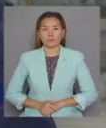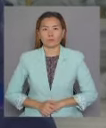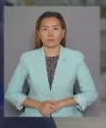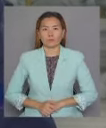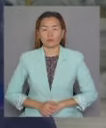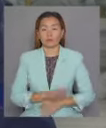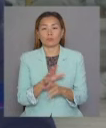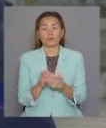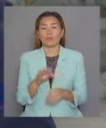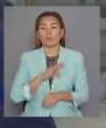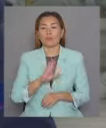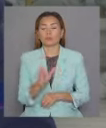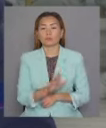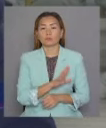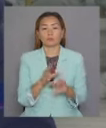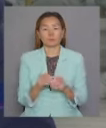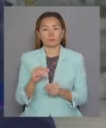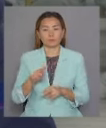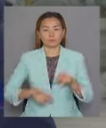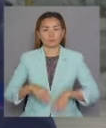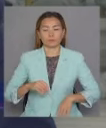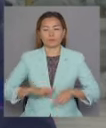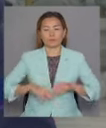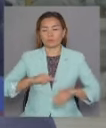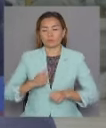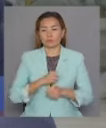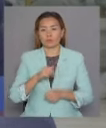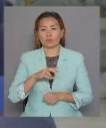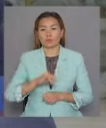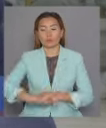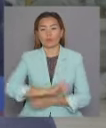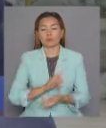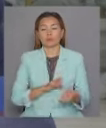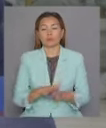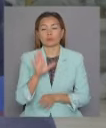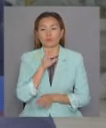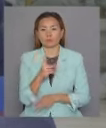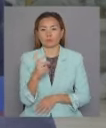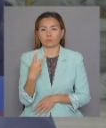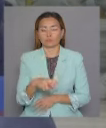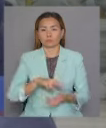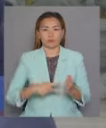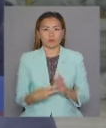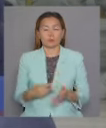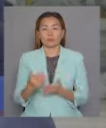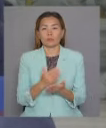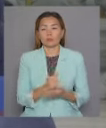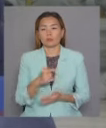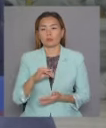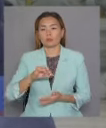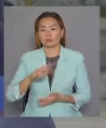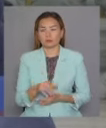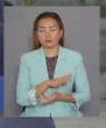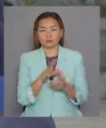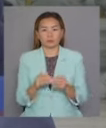В целом мы используем средства в социально-инфраструктурном направлении. В Атрауской области мы реализовали порядка 120 проектов в рамках программы «Игелек». В